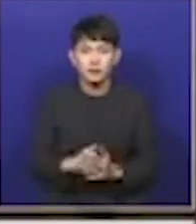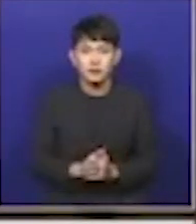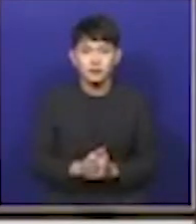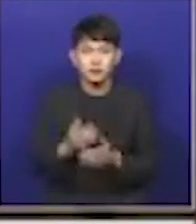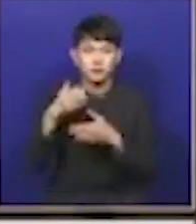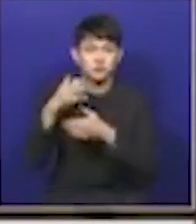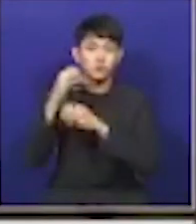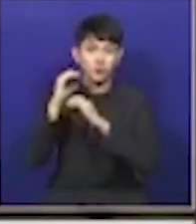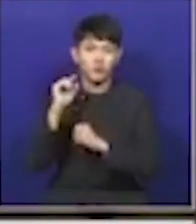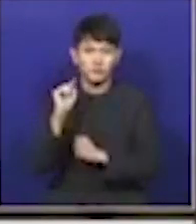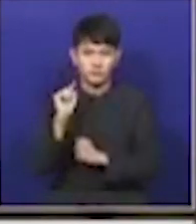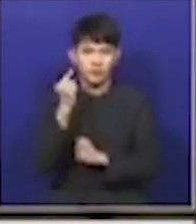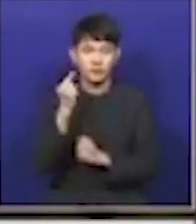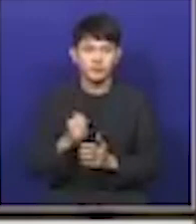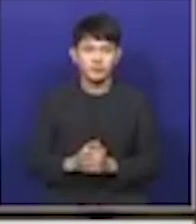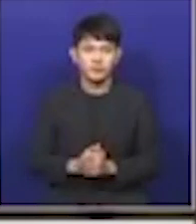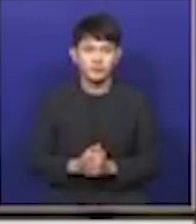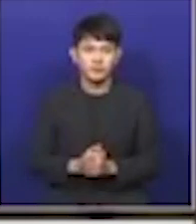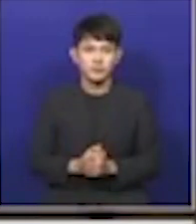ทบทวนอีกครั้งหนึ่งนะ